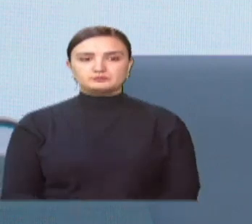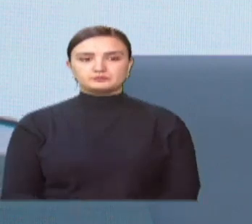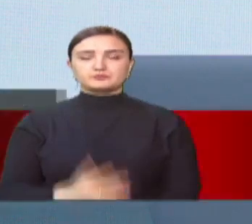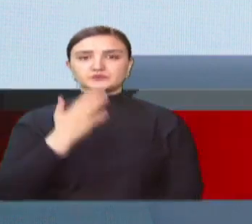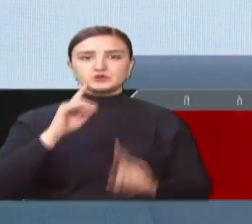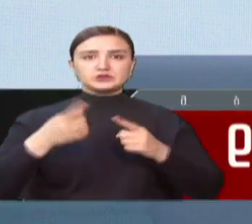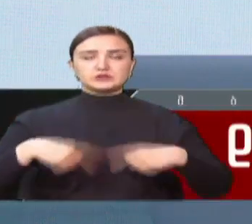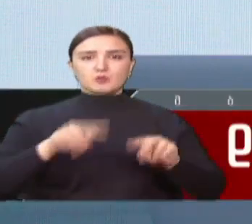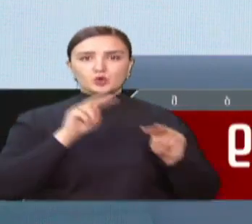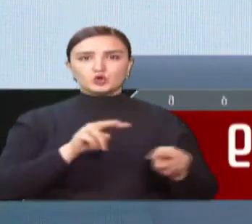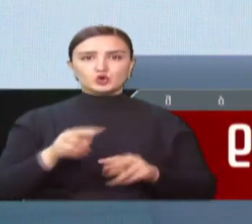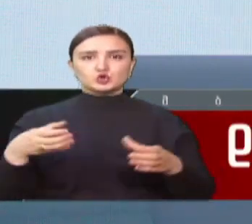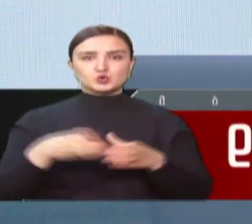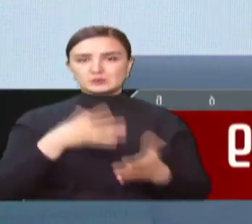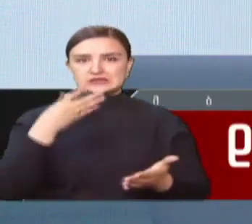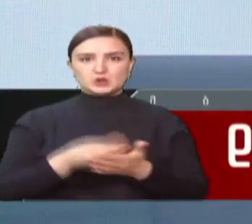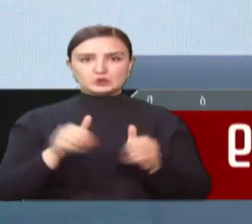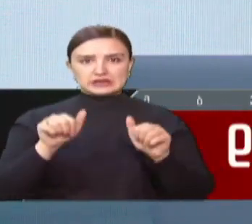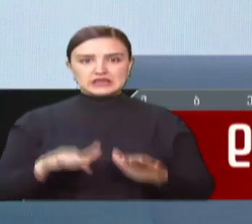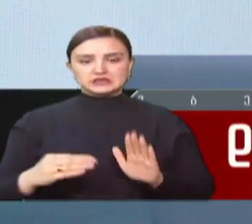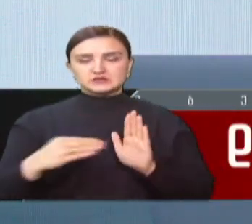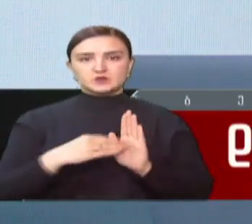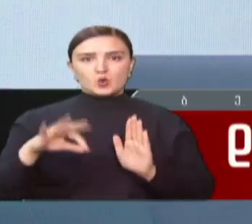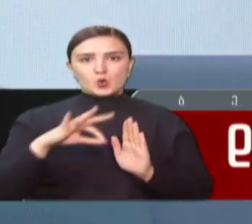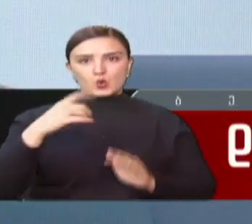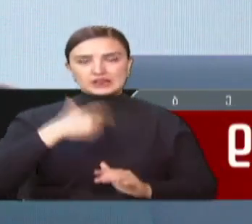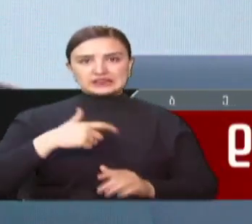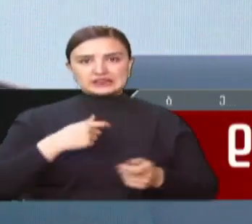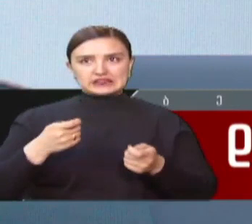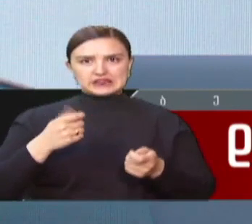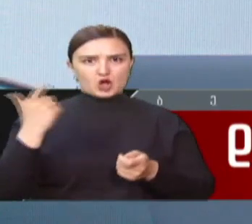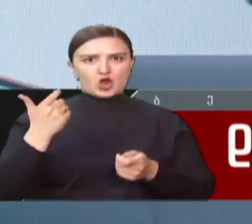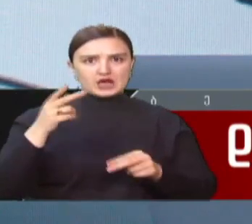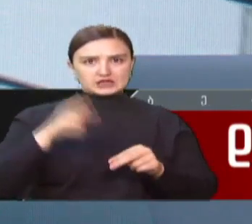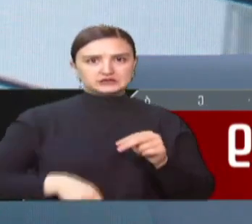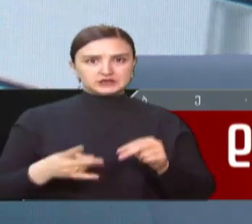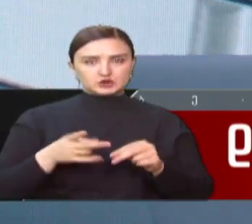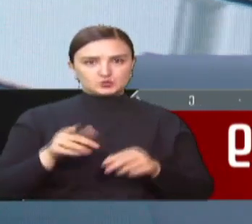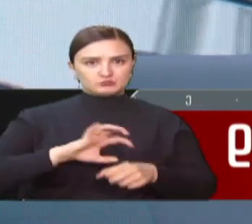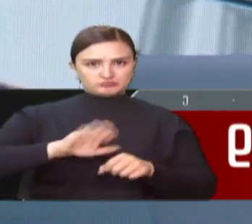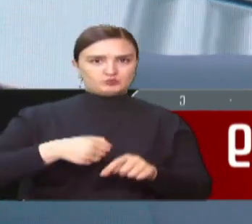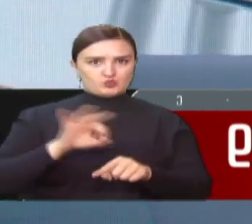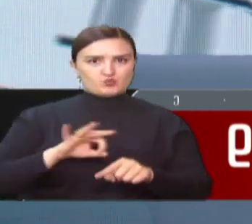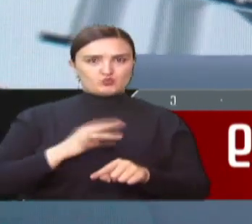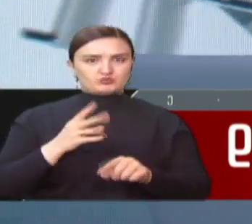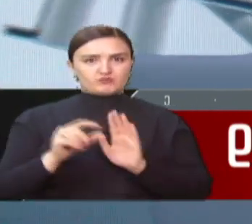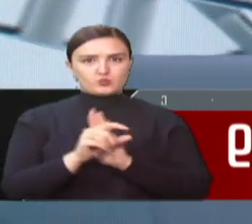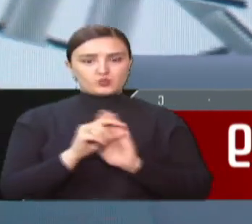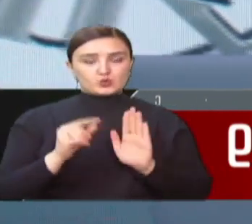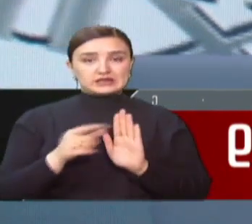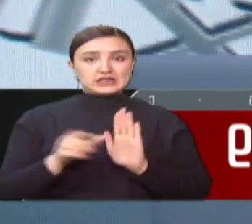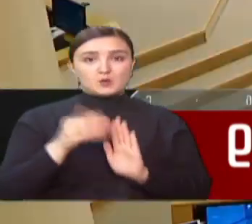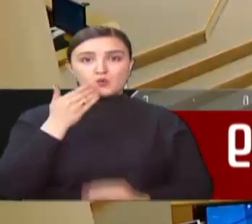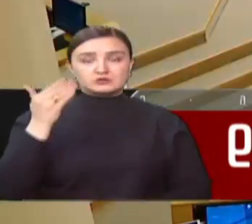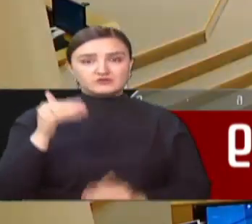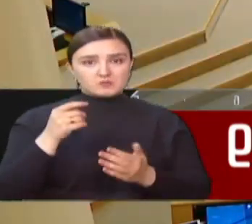Eurosaptus monitoringis jgupis sakutar dasqvashi ekheba aseve deoligarkizatsiis proektsats mati shephasebit im dros rodesats tanamoksanobleba